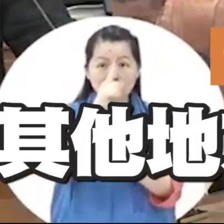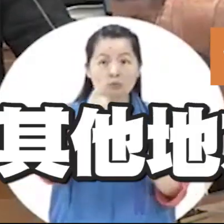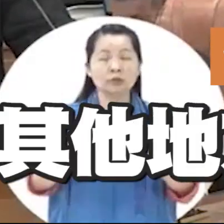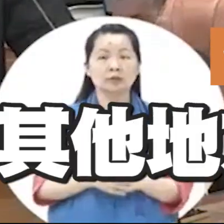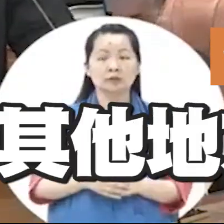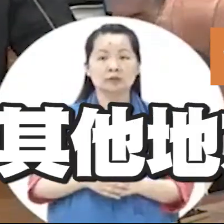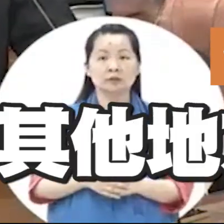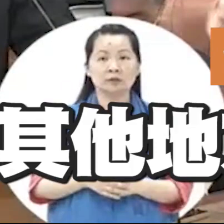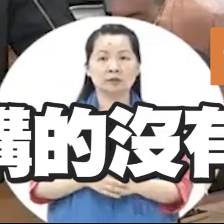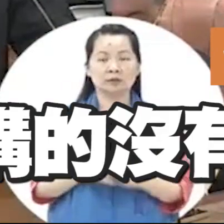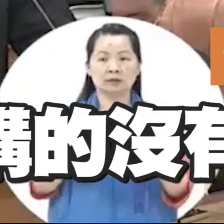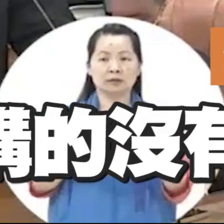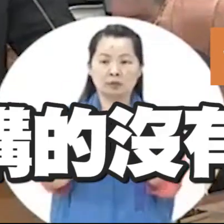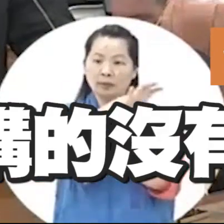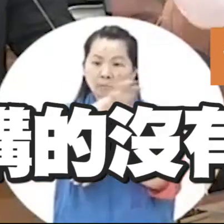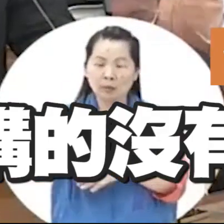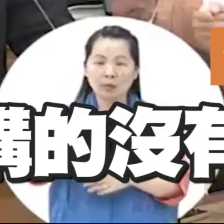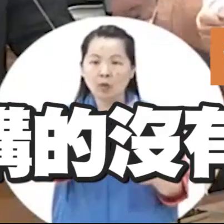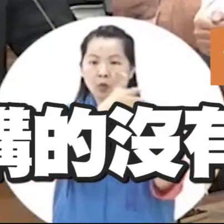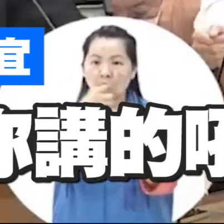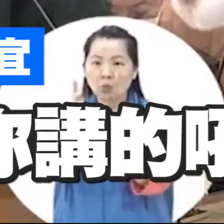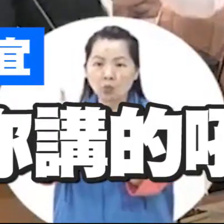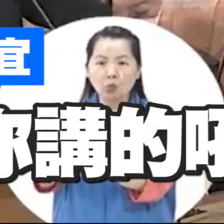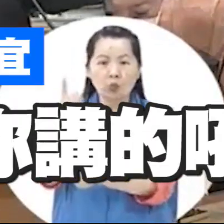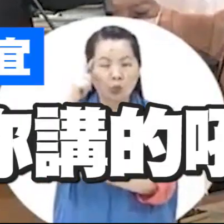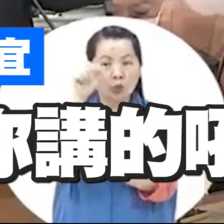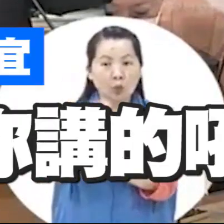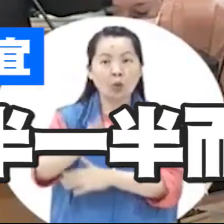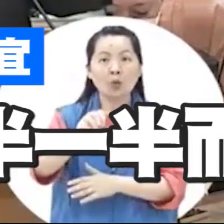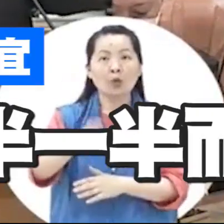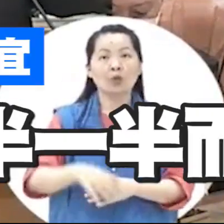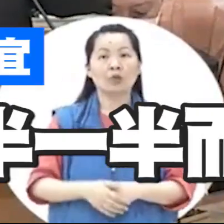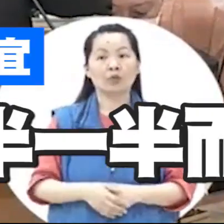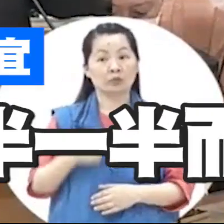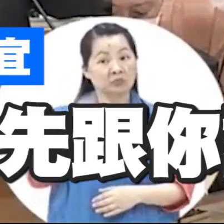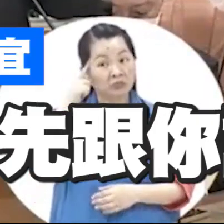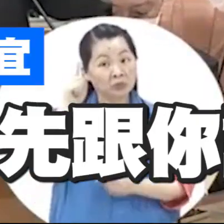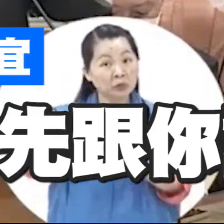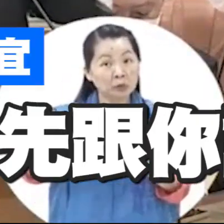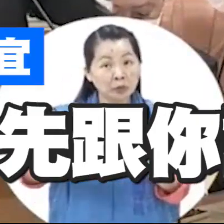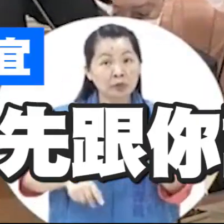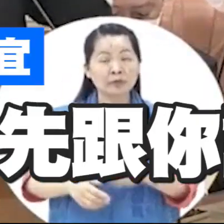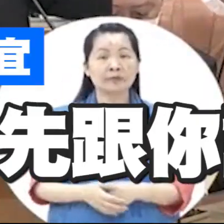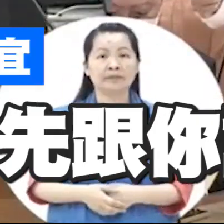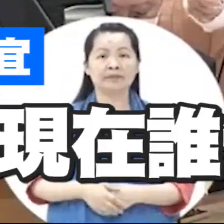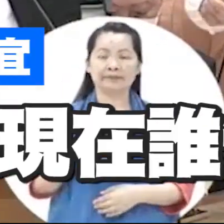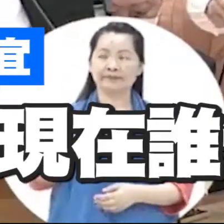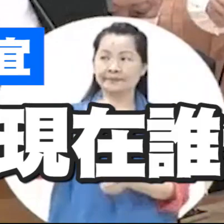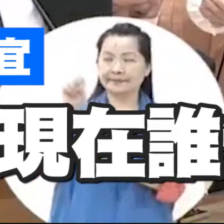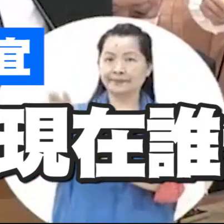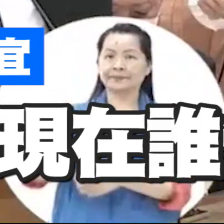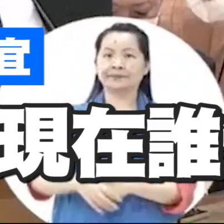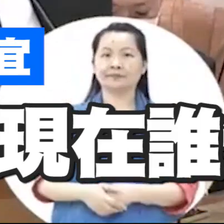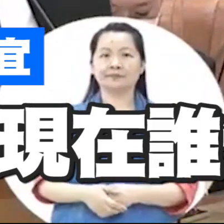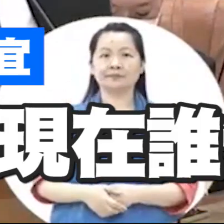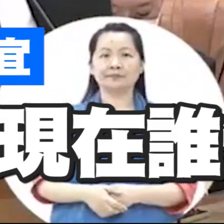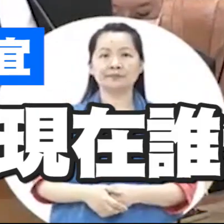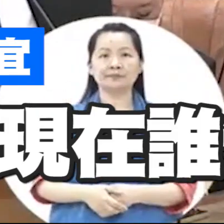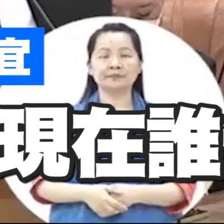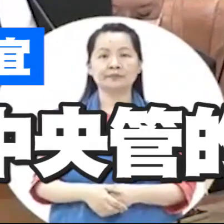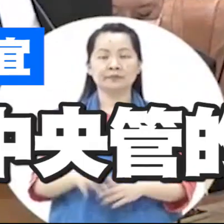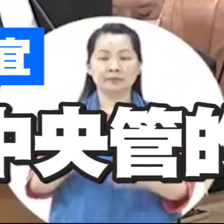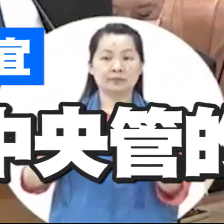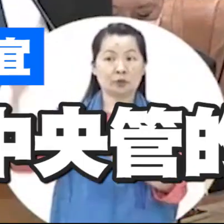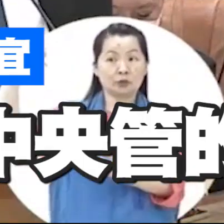全国其他地方的意见。市长，我讲的没有道理吗？ 你讲的、哦， 你 侯 友宜讲的是对的。 一半一半而已。我先跟你讲，境外组织境外上管